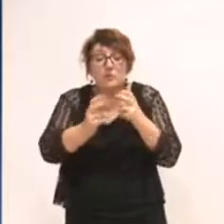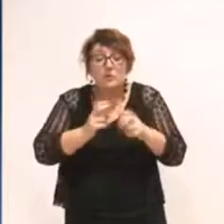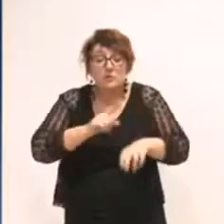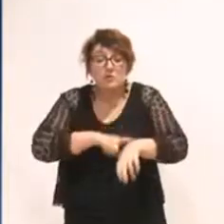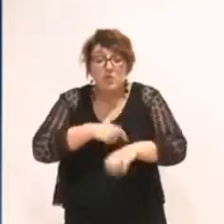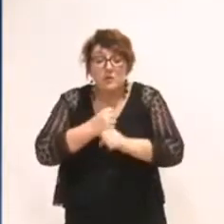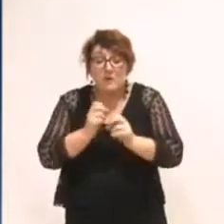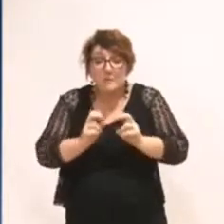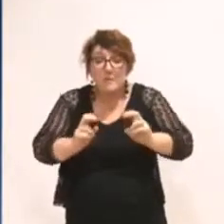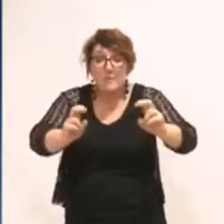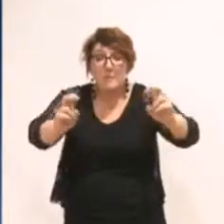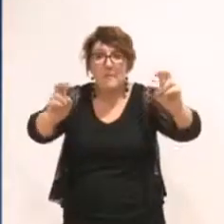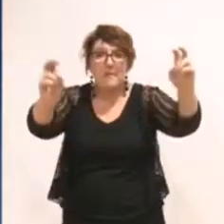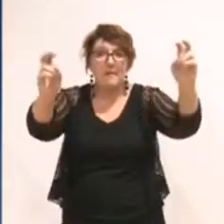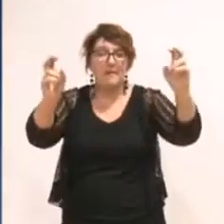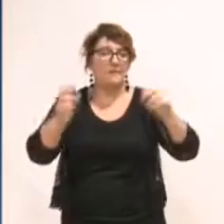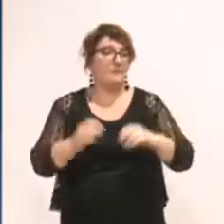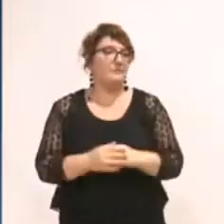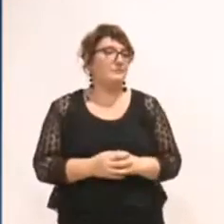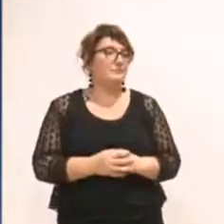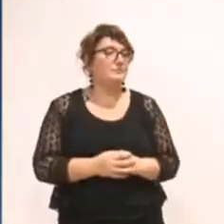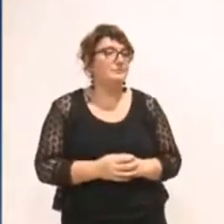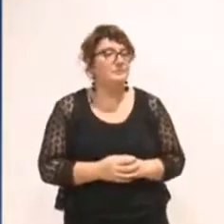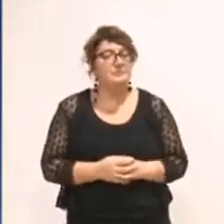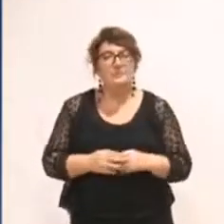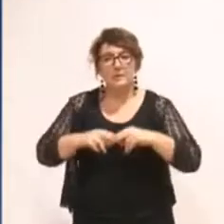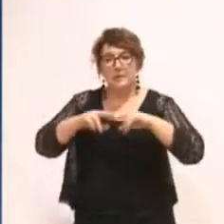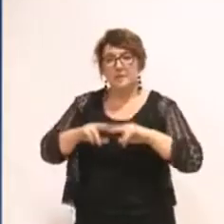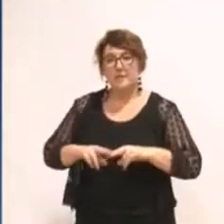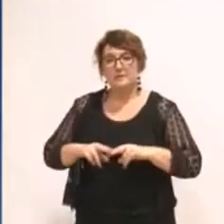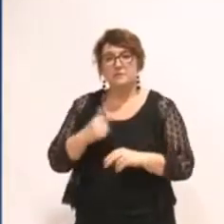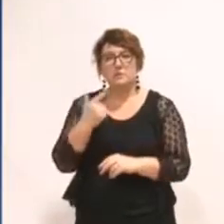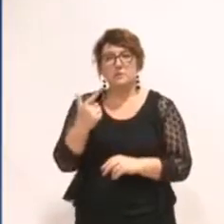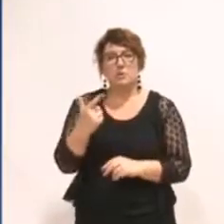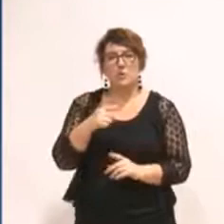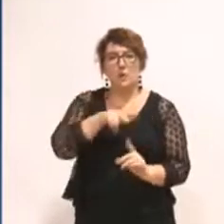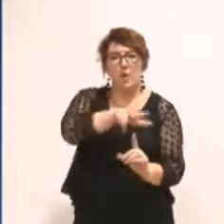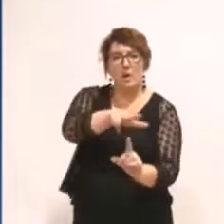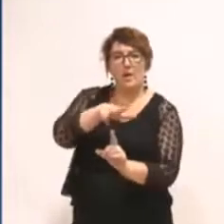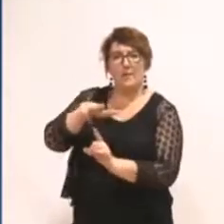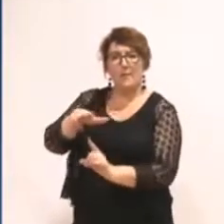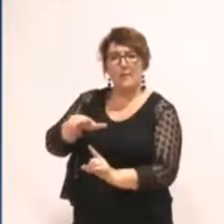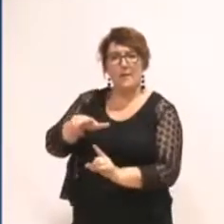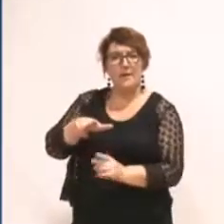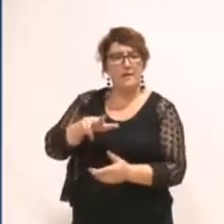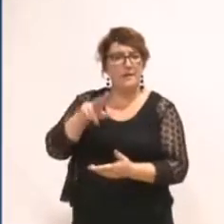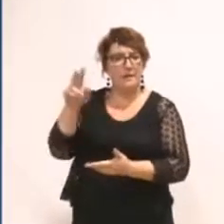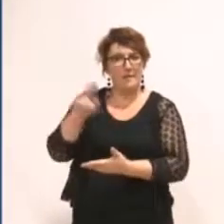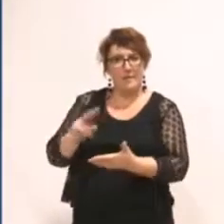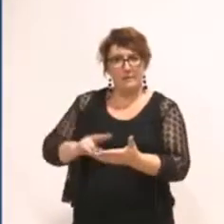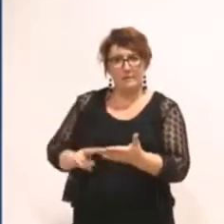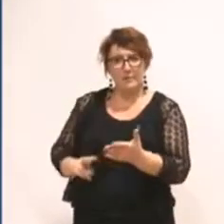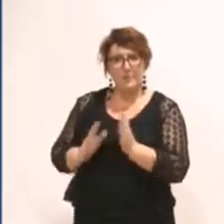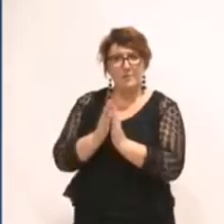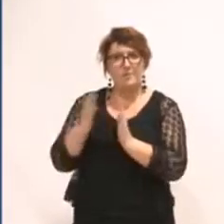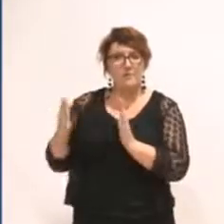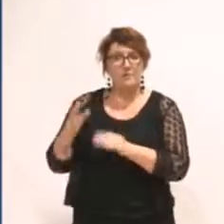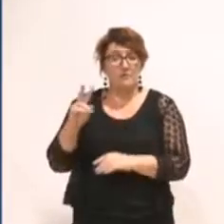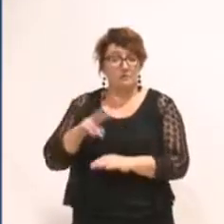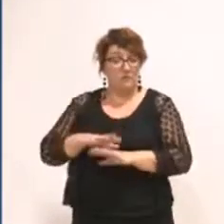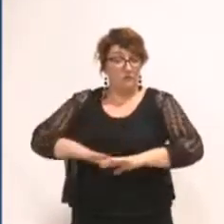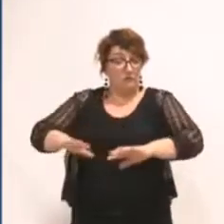bibliothécaires. Après, il nous reste les 2 autres relais lecture. Alors là, c'est vrai que c'est assez flou, c'est-à-dire que c'est